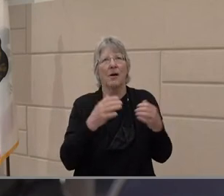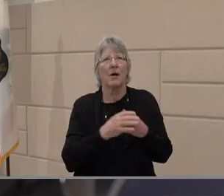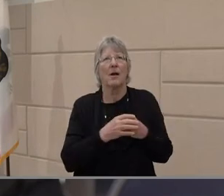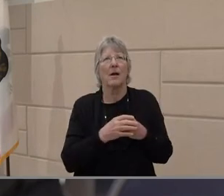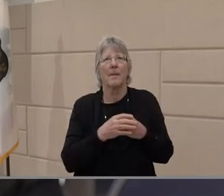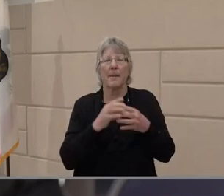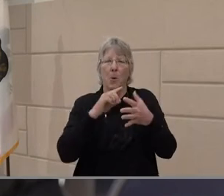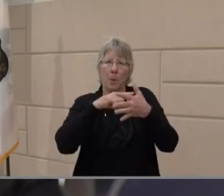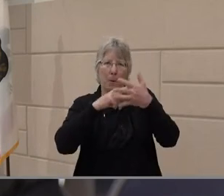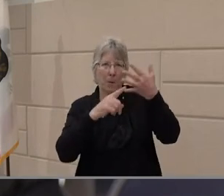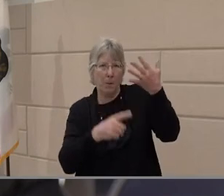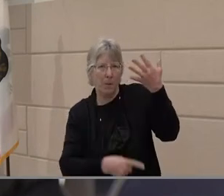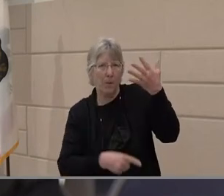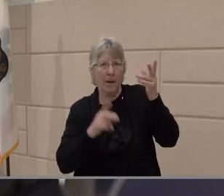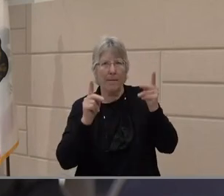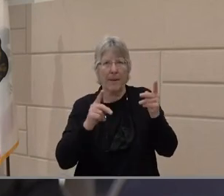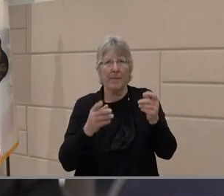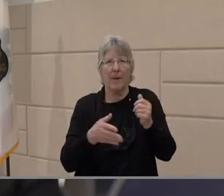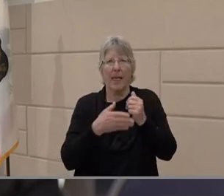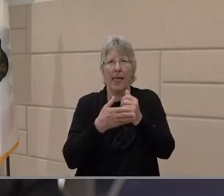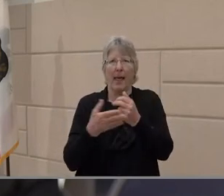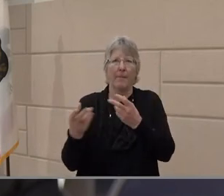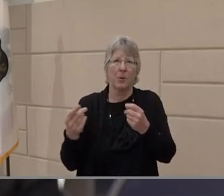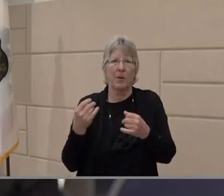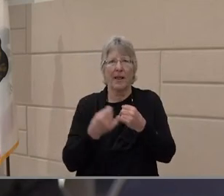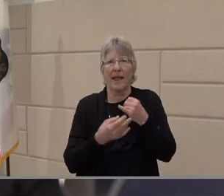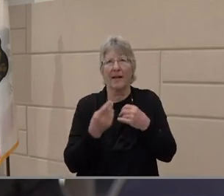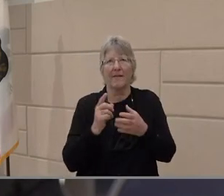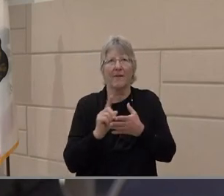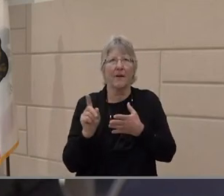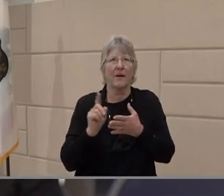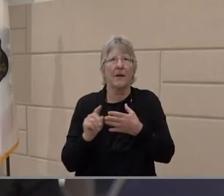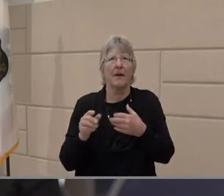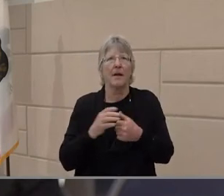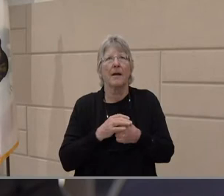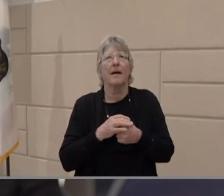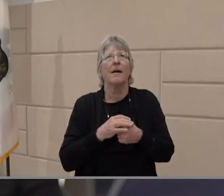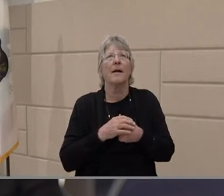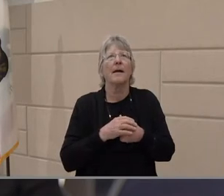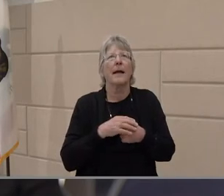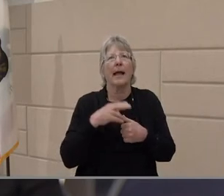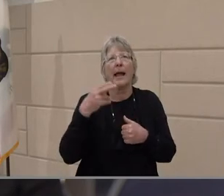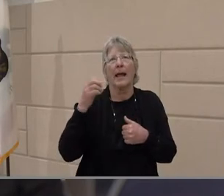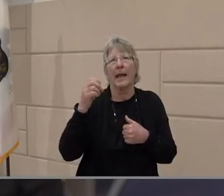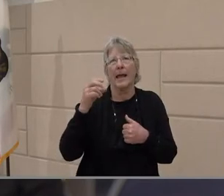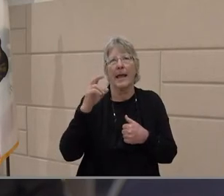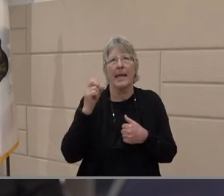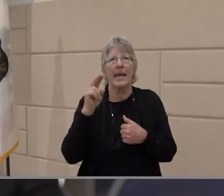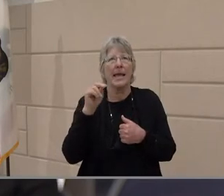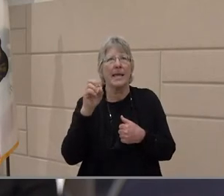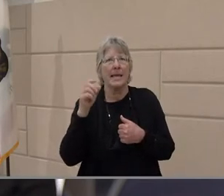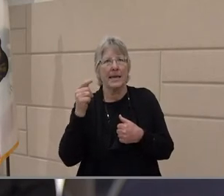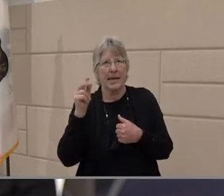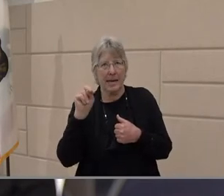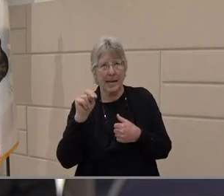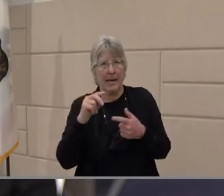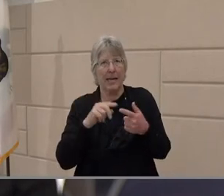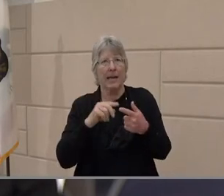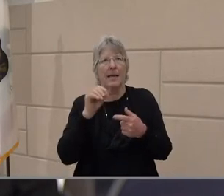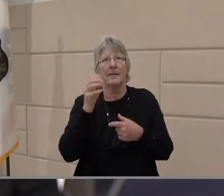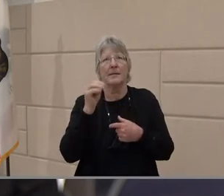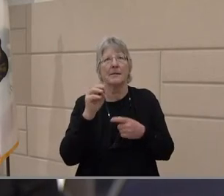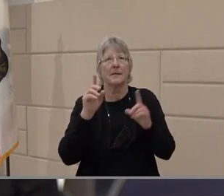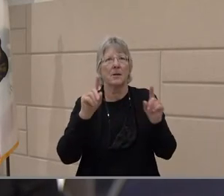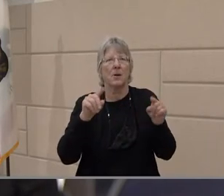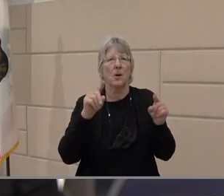ដែលយើងរៀបចំយ៉ាងត្រឹមត្រូវហើយគាត់សូមអរគុណចំពោះបុគ្គលិកផ្សេងៗដោយគាត់កំពុងតែរៀបរាប់បង្ហាញនឹ